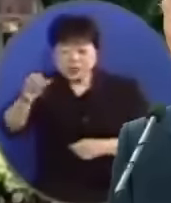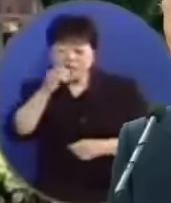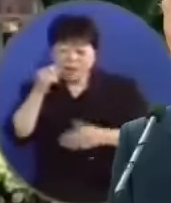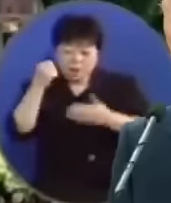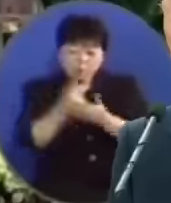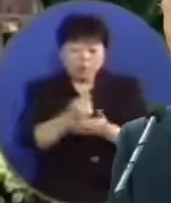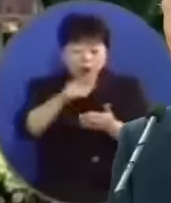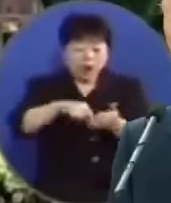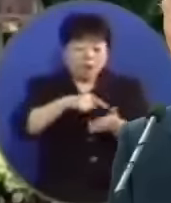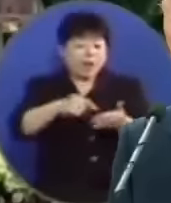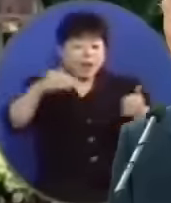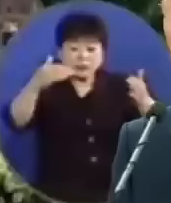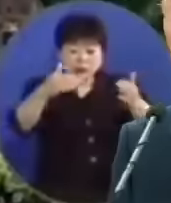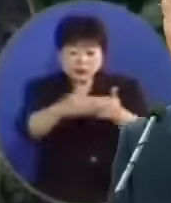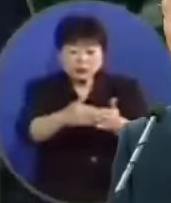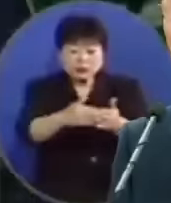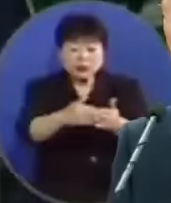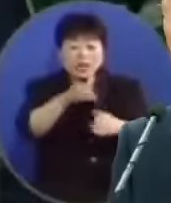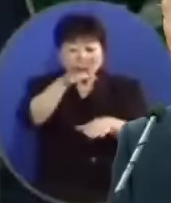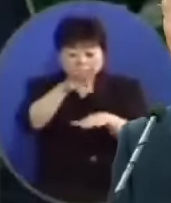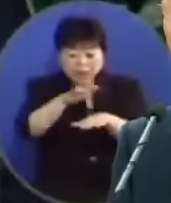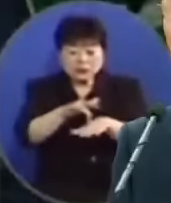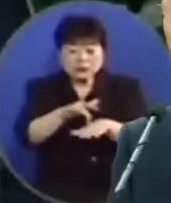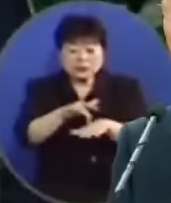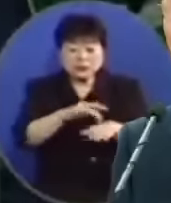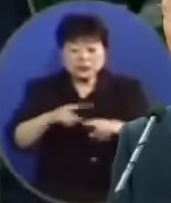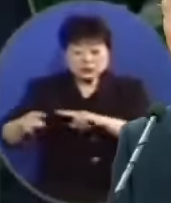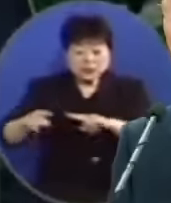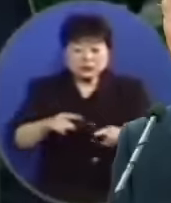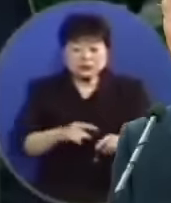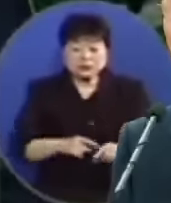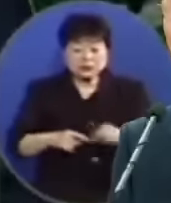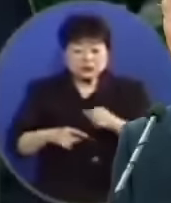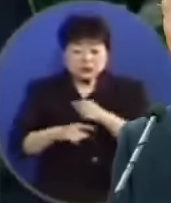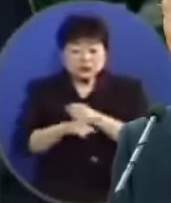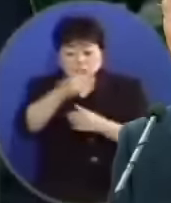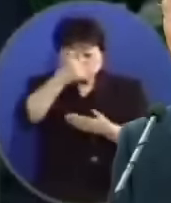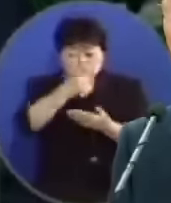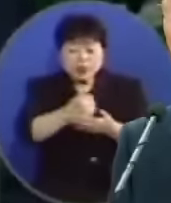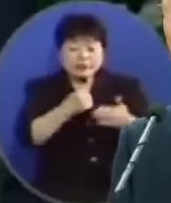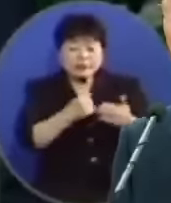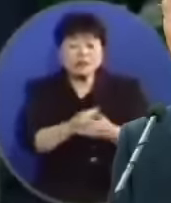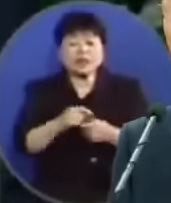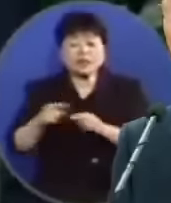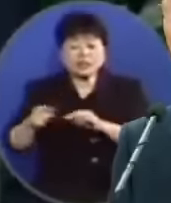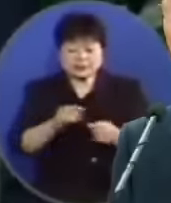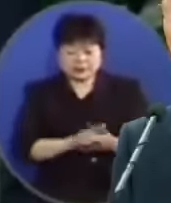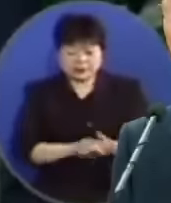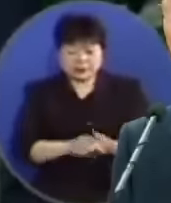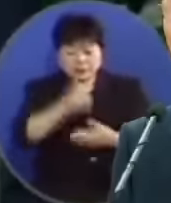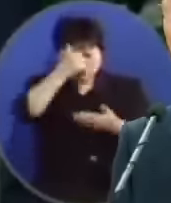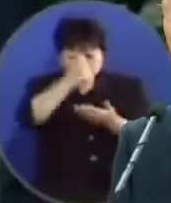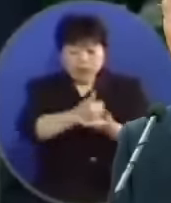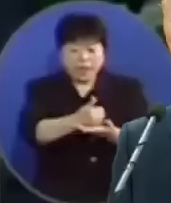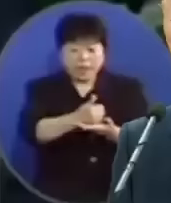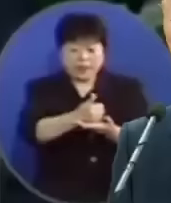다 청산했는데 마귀는 우리를 다스리는 이유가 죄 때문에 다스린 것입니다.